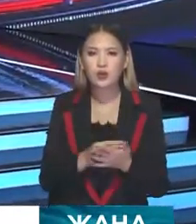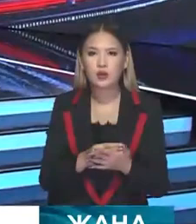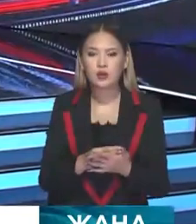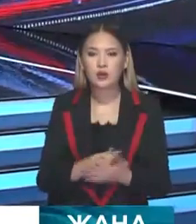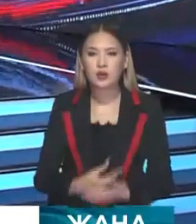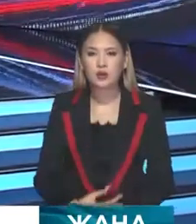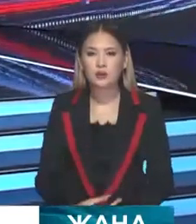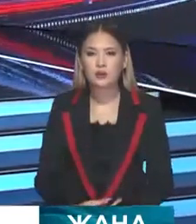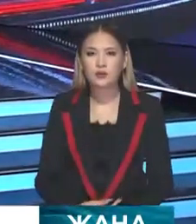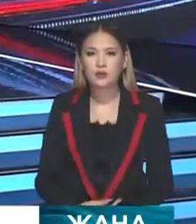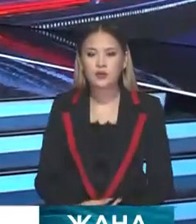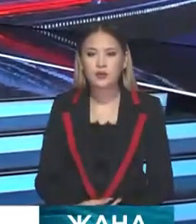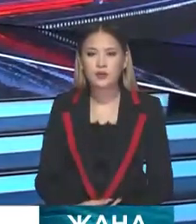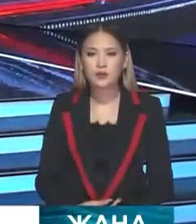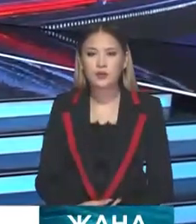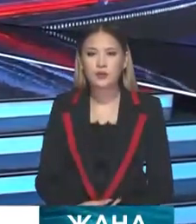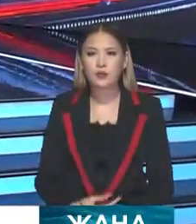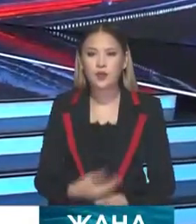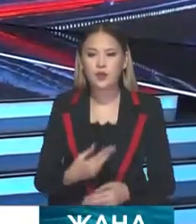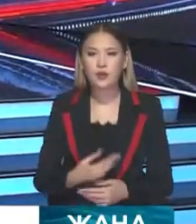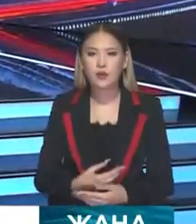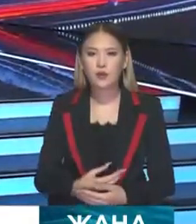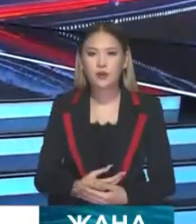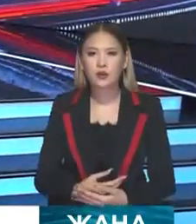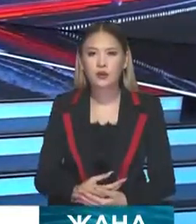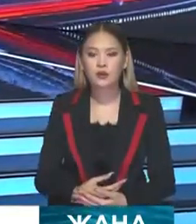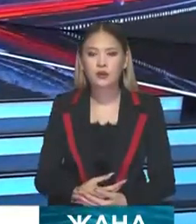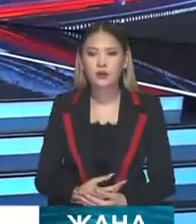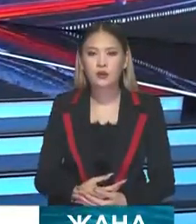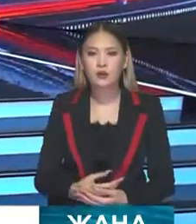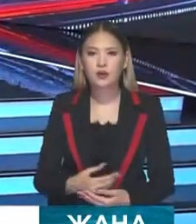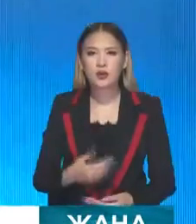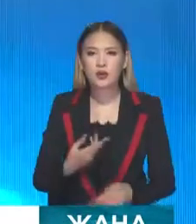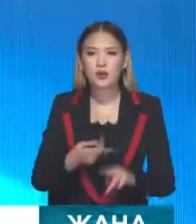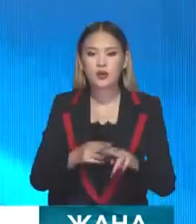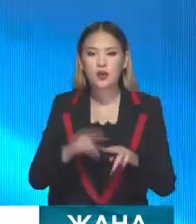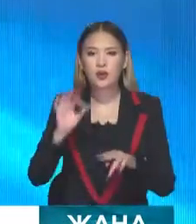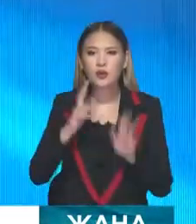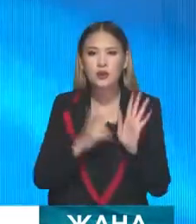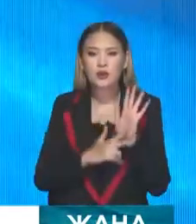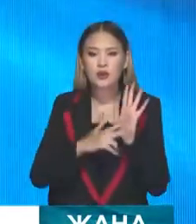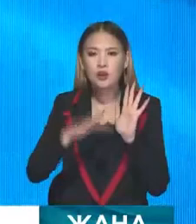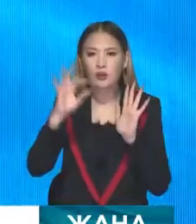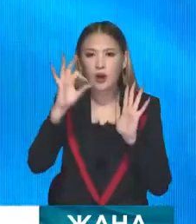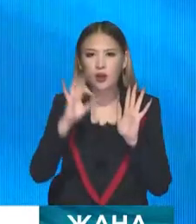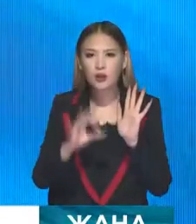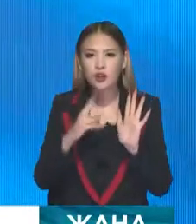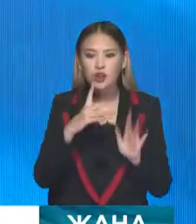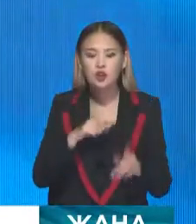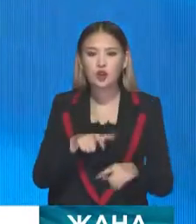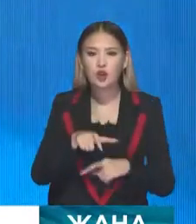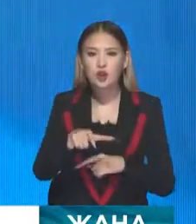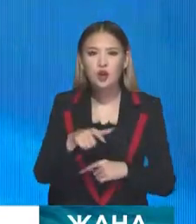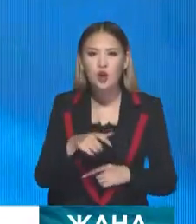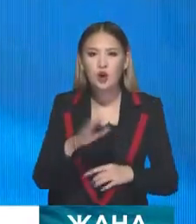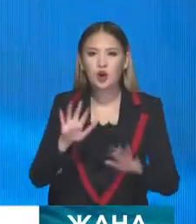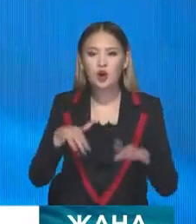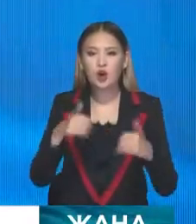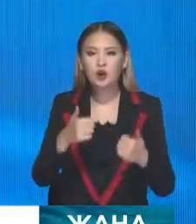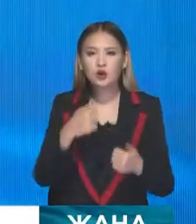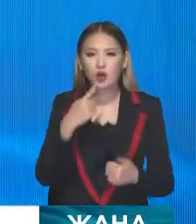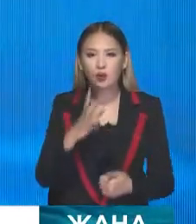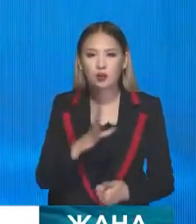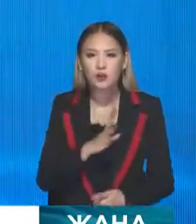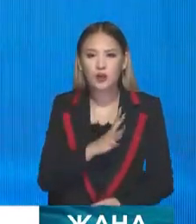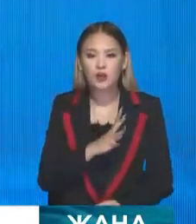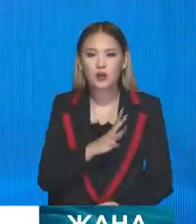мырза, сөзіңіз Жамбыл мырза, сөзіңізді бөлсем. Мынадай мәселе, жаңа 80% дедіңіз ба, жолдардың сапасы жақсы. Яғни айтарлықтай